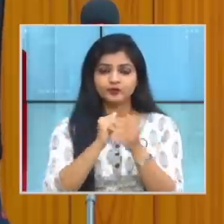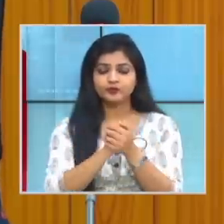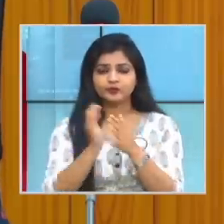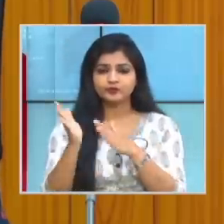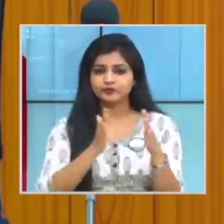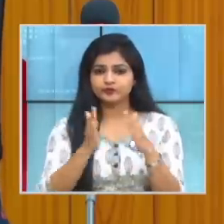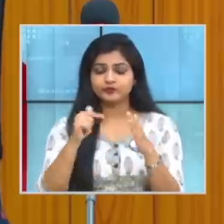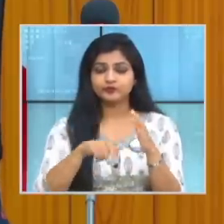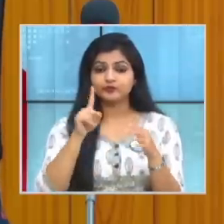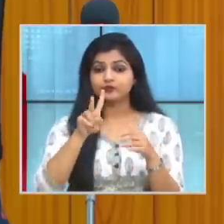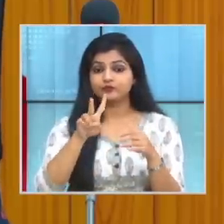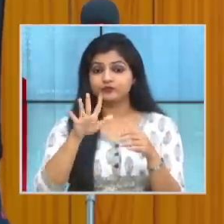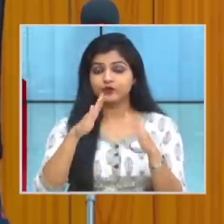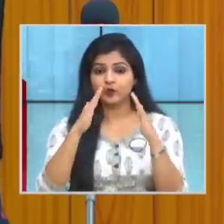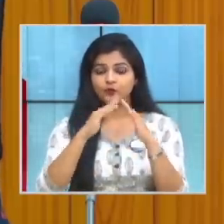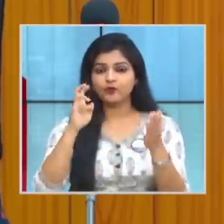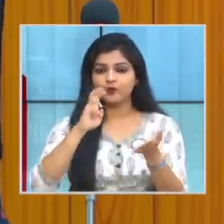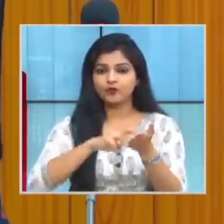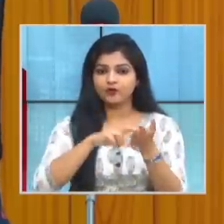നമ്പറിനടുത്തേക്ക് വാടക വീടുകളായി കഴിഞ്ഞിരിക്കുകയാണ്.